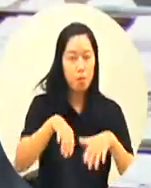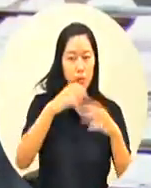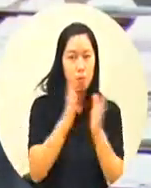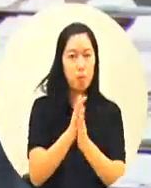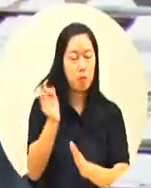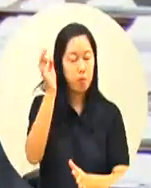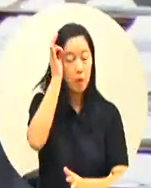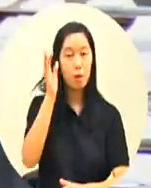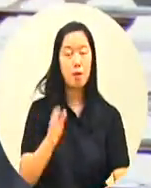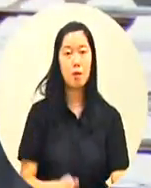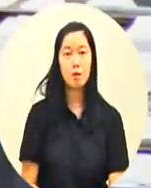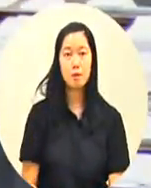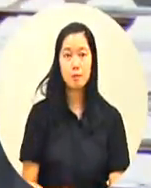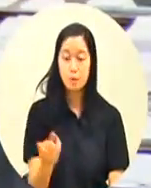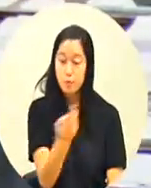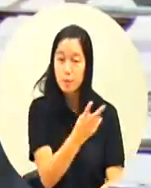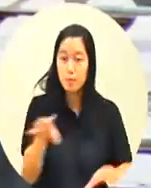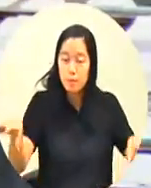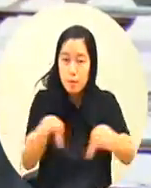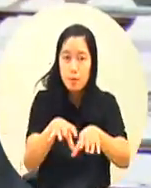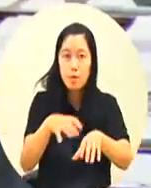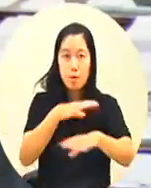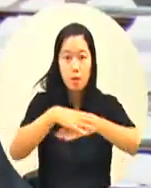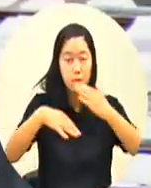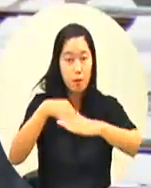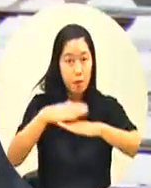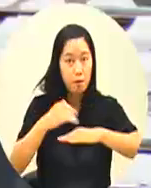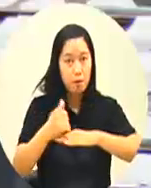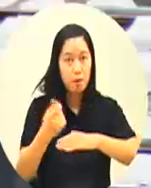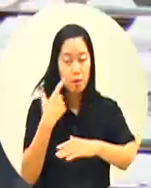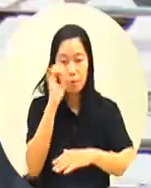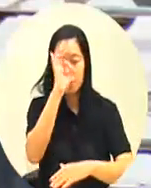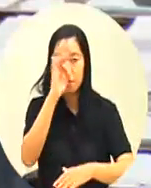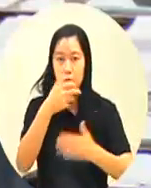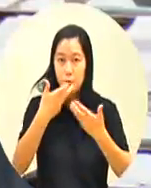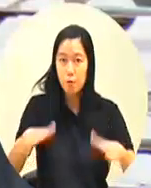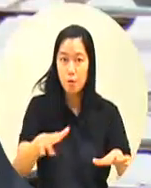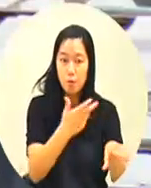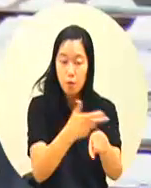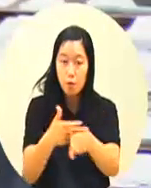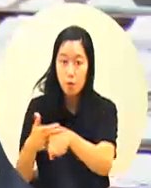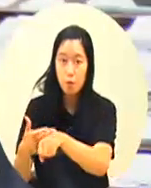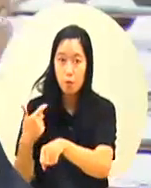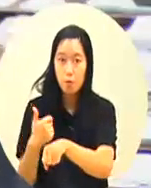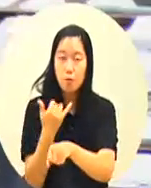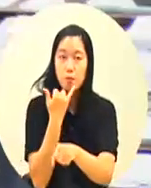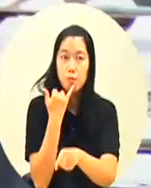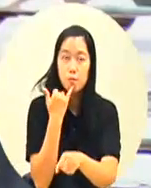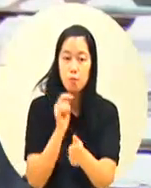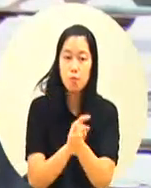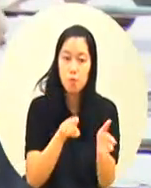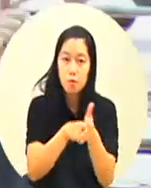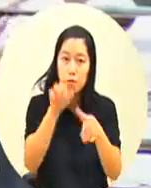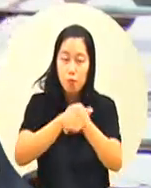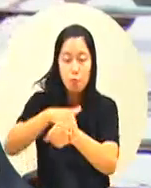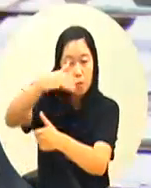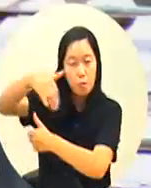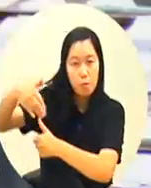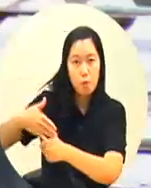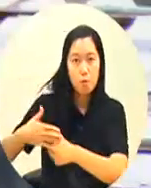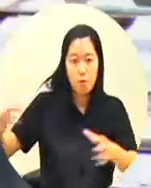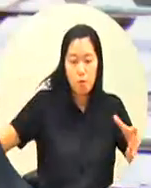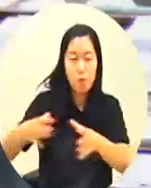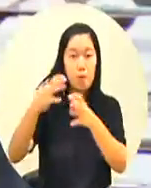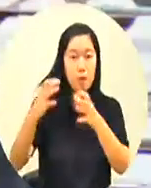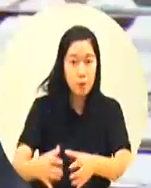局合作，其实可以去找很多的技术，是不是来跟找一些专家，形成一个专